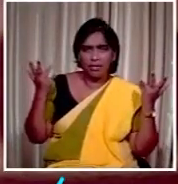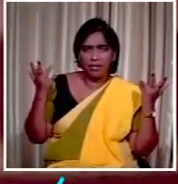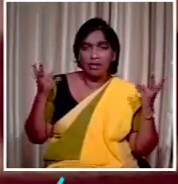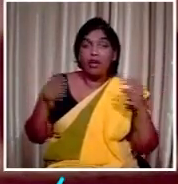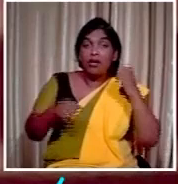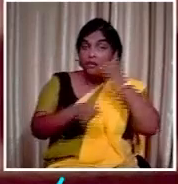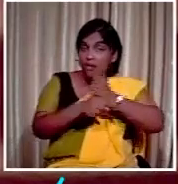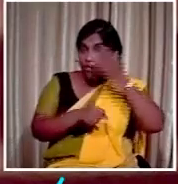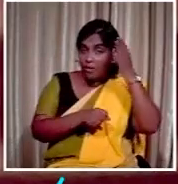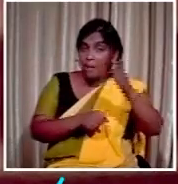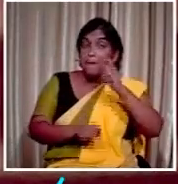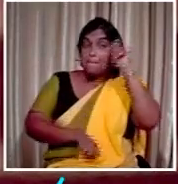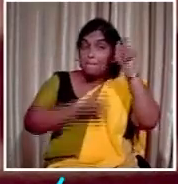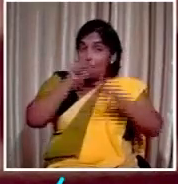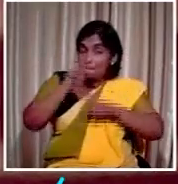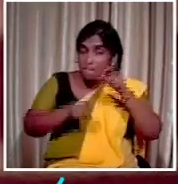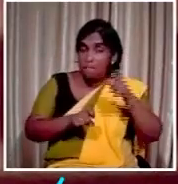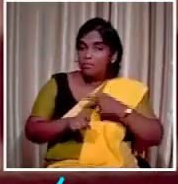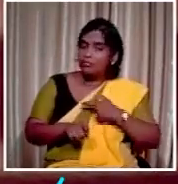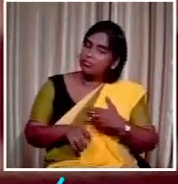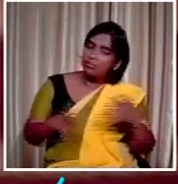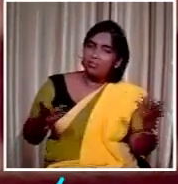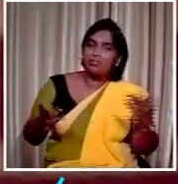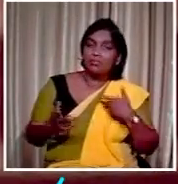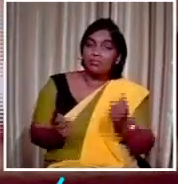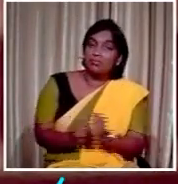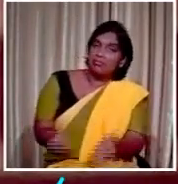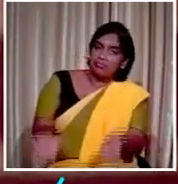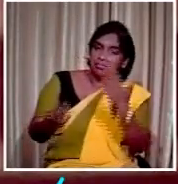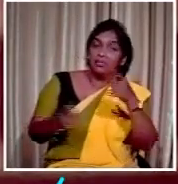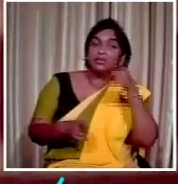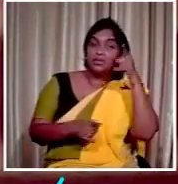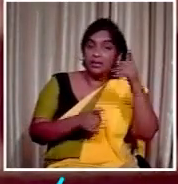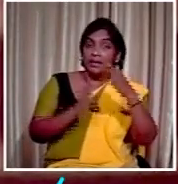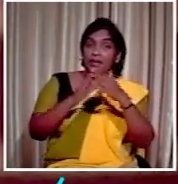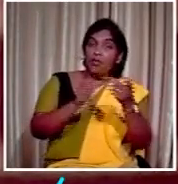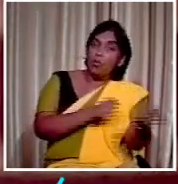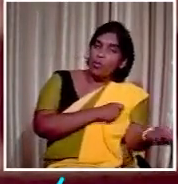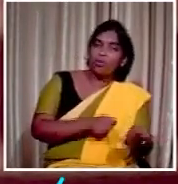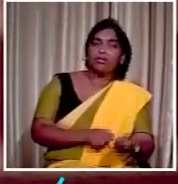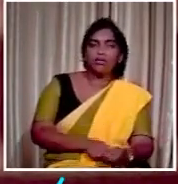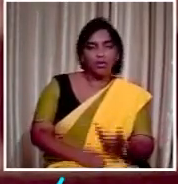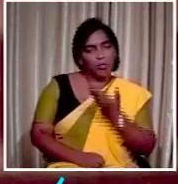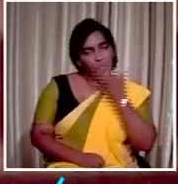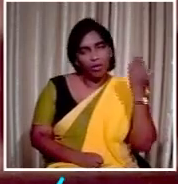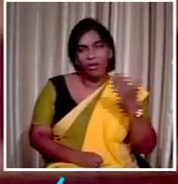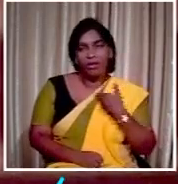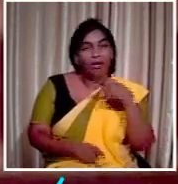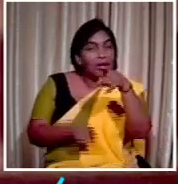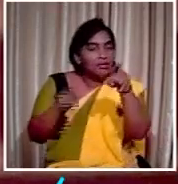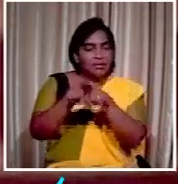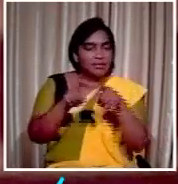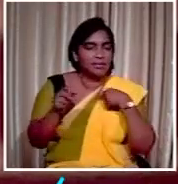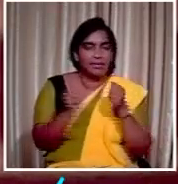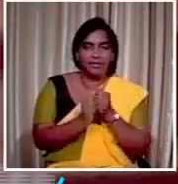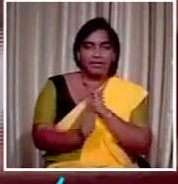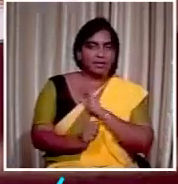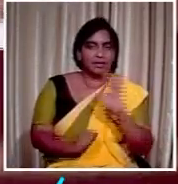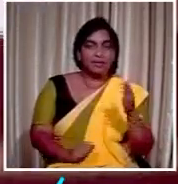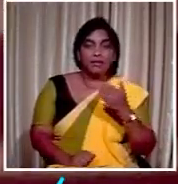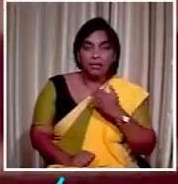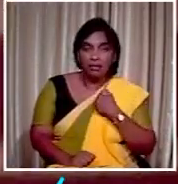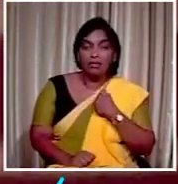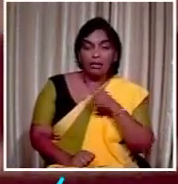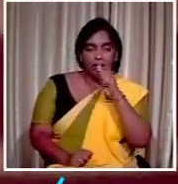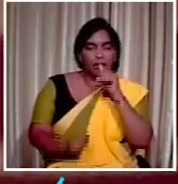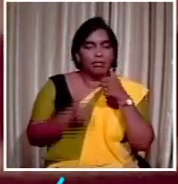ආණ්ඩුවට මිනිස්සුත් එක්ක අපිට ඕනනම් අවුස්සල ඔබතුමාලගේ ගෙවල් වලට ගස්සන තැනට එන්න බුලන් අපි එතන නැහැ අපි කියන්නේ